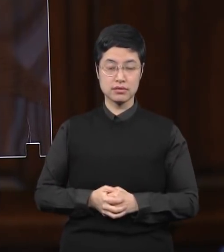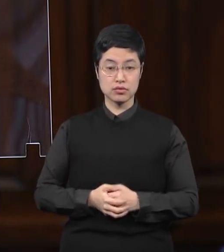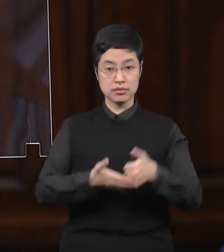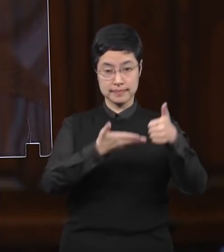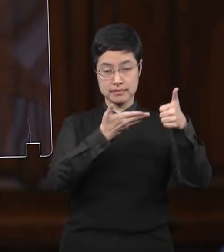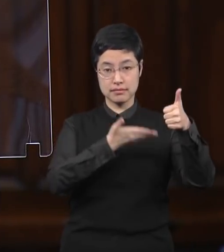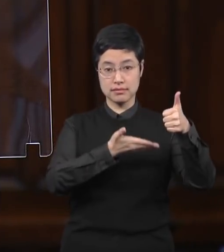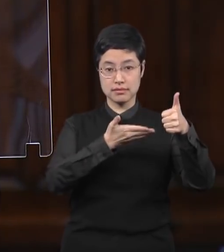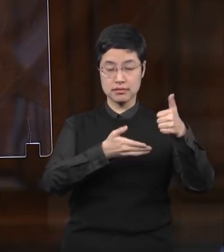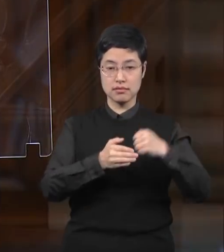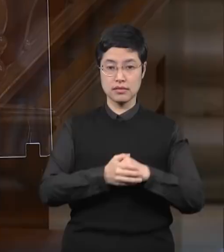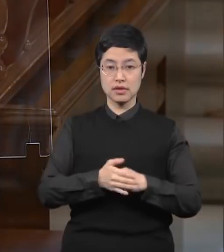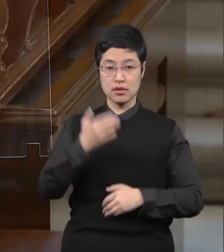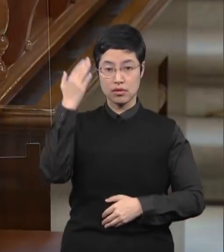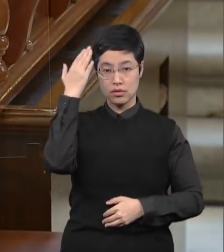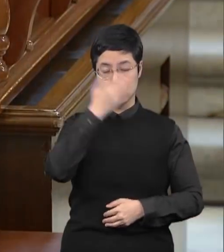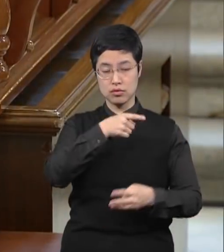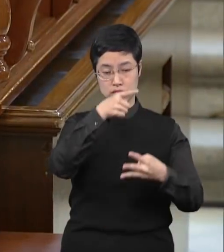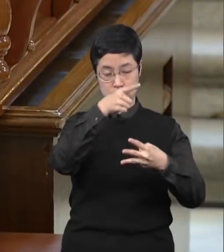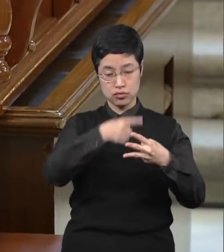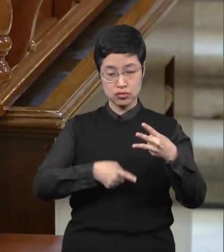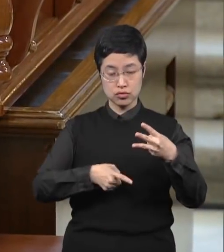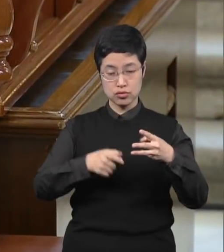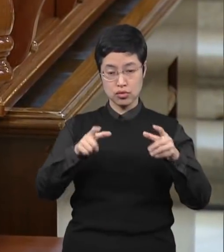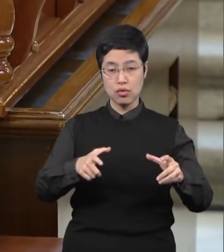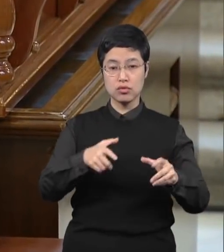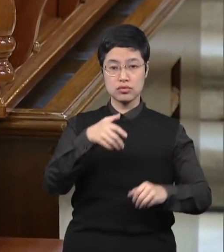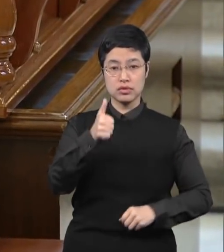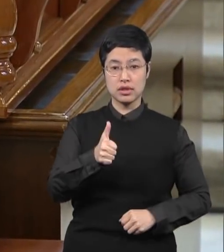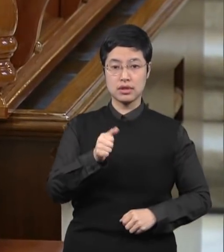주인님께서는 청주교구장으로 28년,